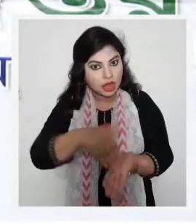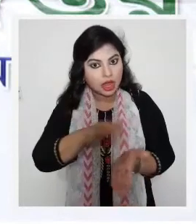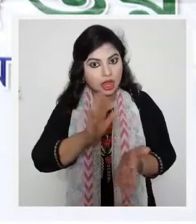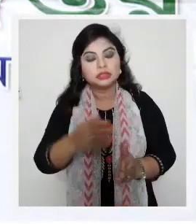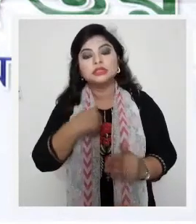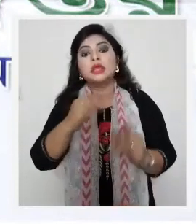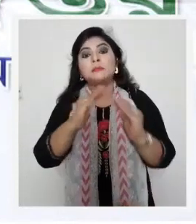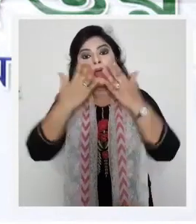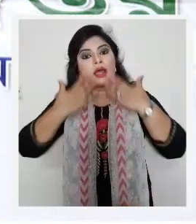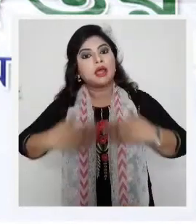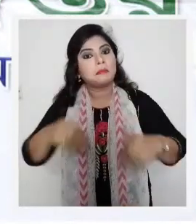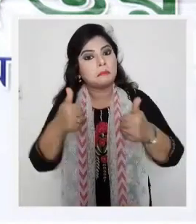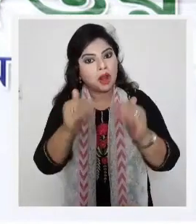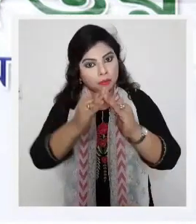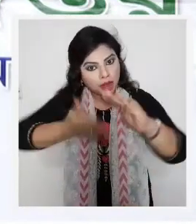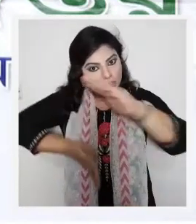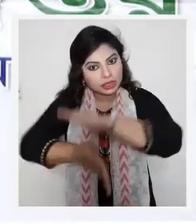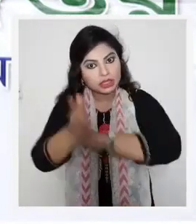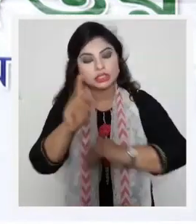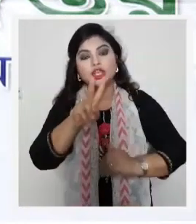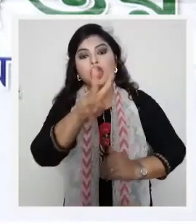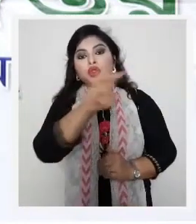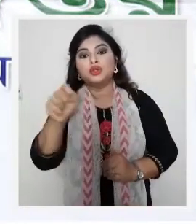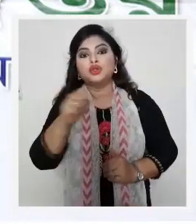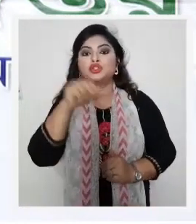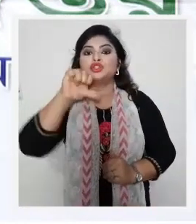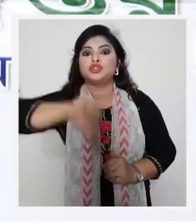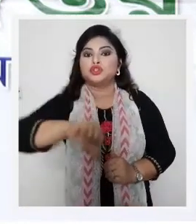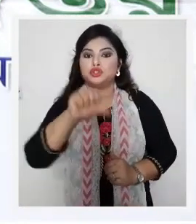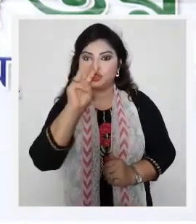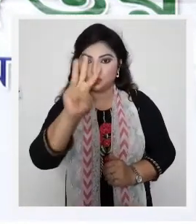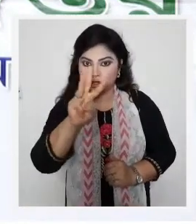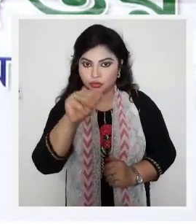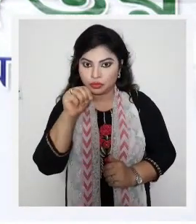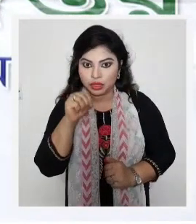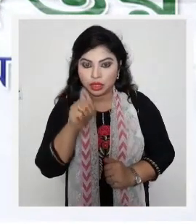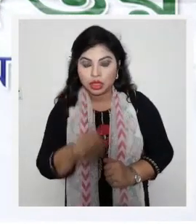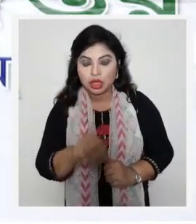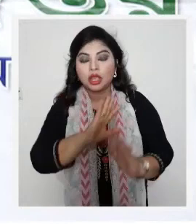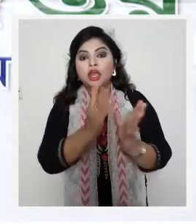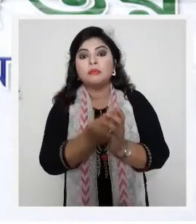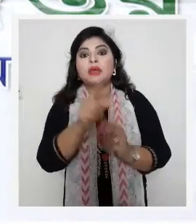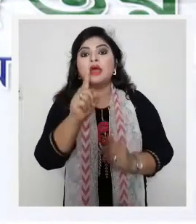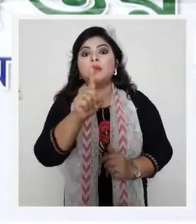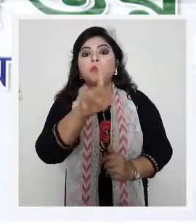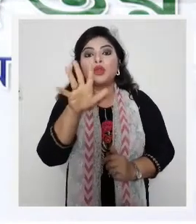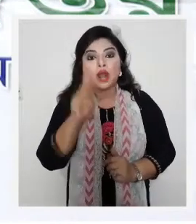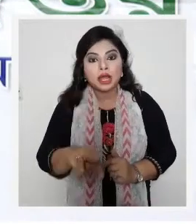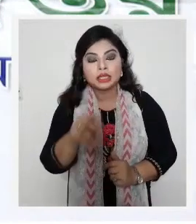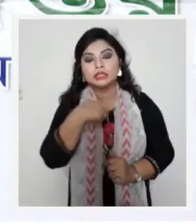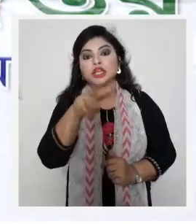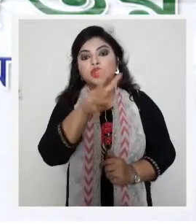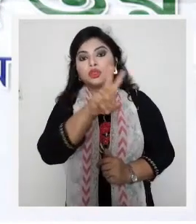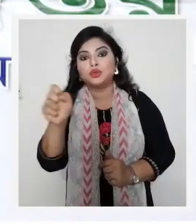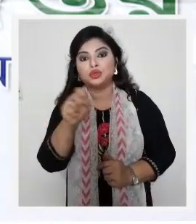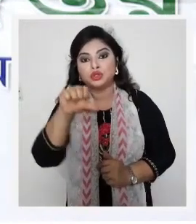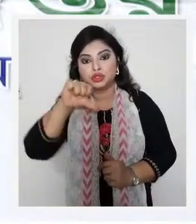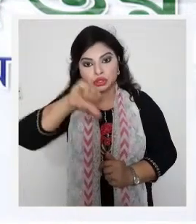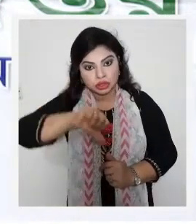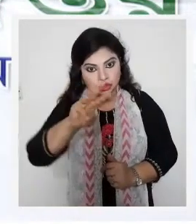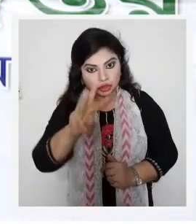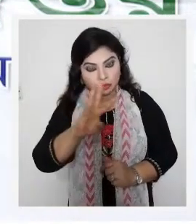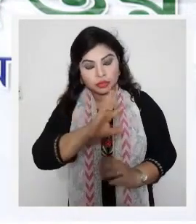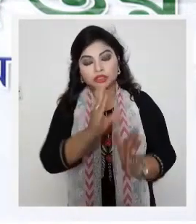24 ঘন্টায় আইসোলেশনে নেওয়া হয়েছে 712 জনকে। 24 ঘন্টায় আইসোলেশন থেকে মুক্ত হয়েছেন 294 জন।